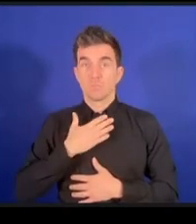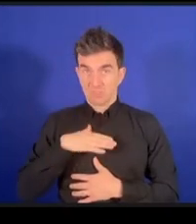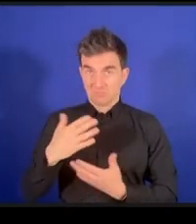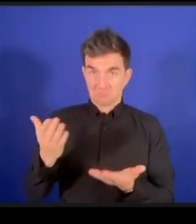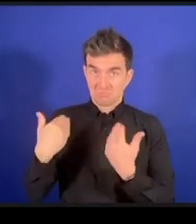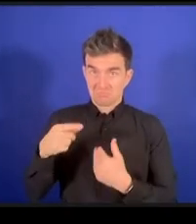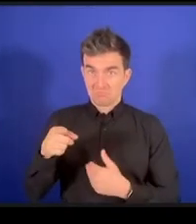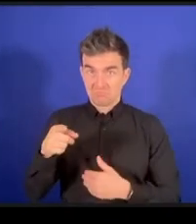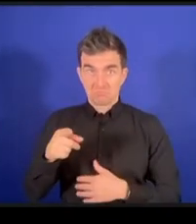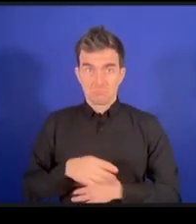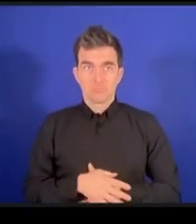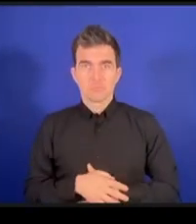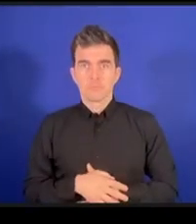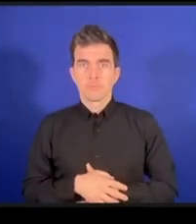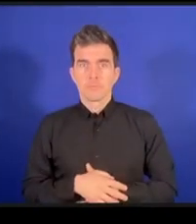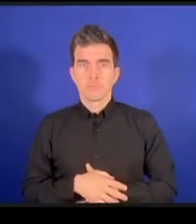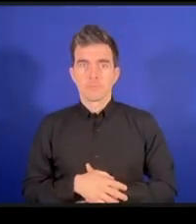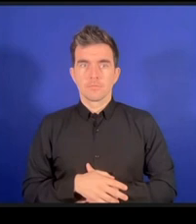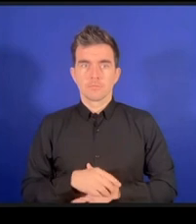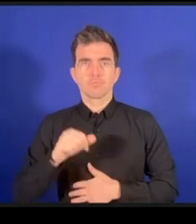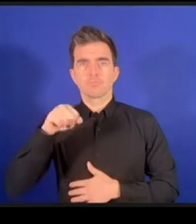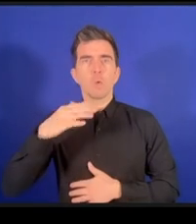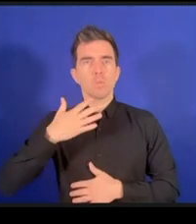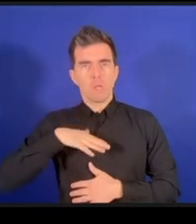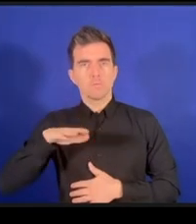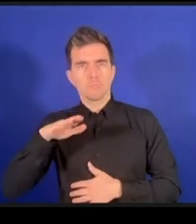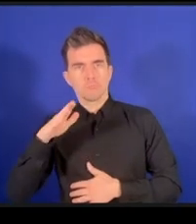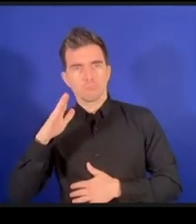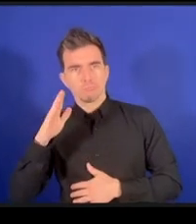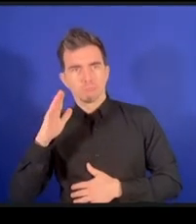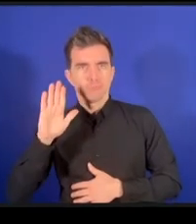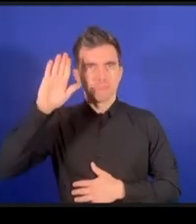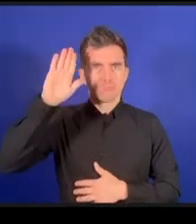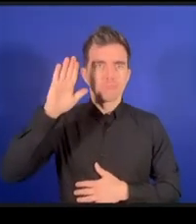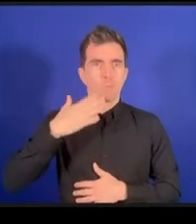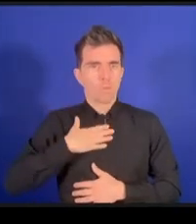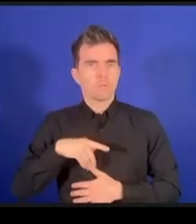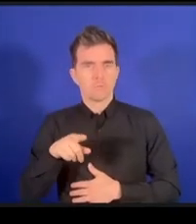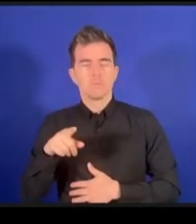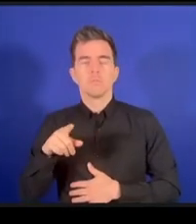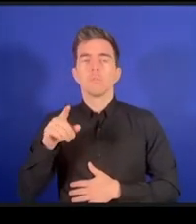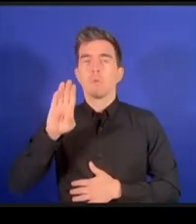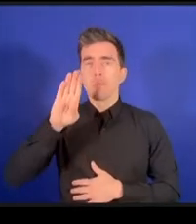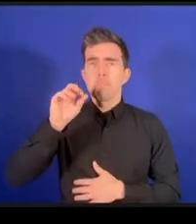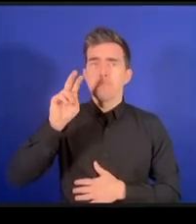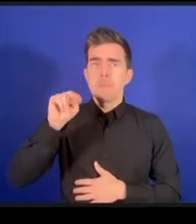Зуме Вы можете начать говорить Вы